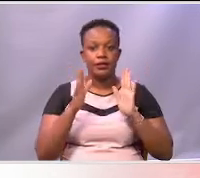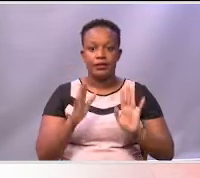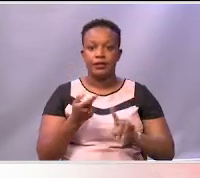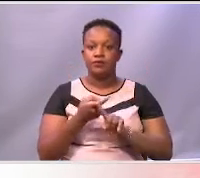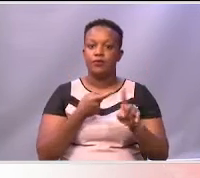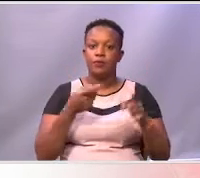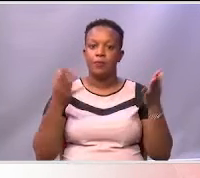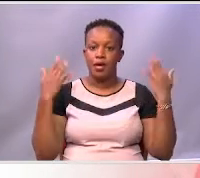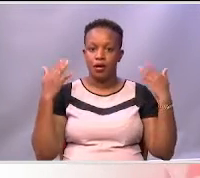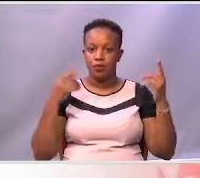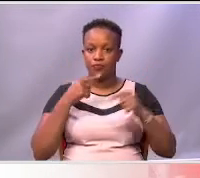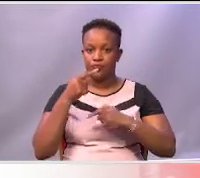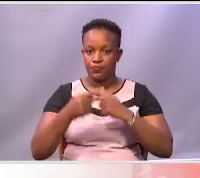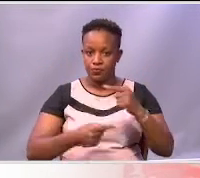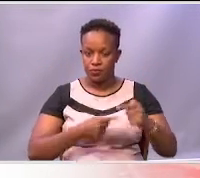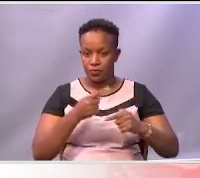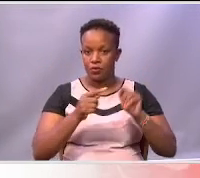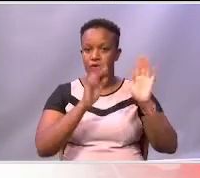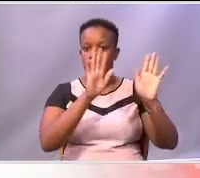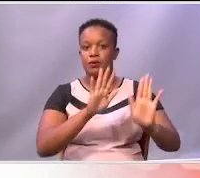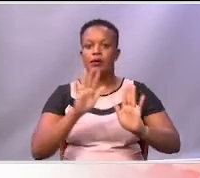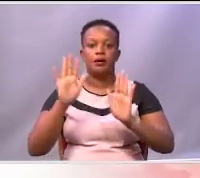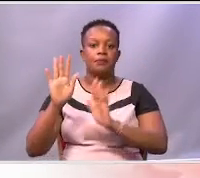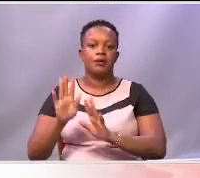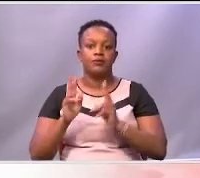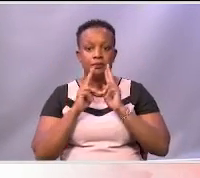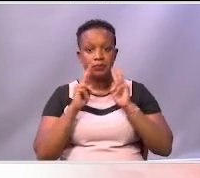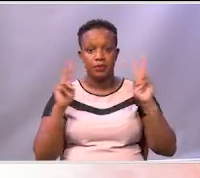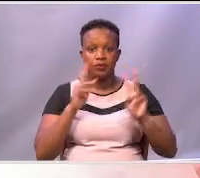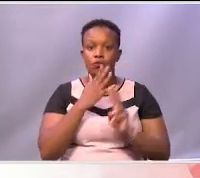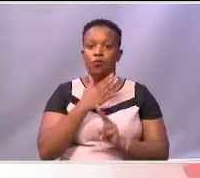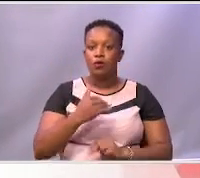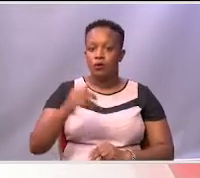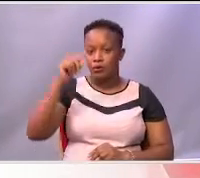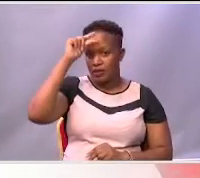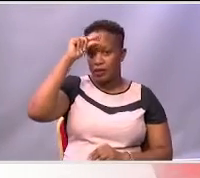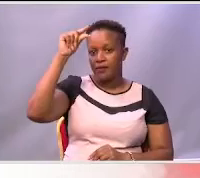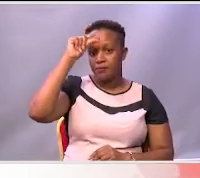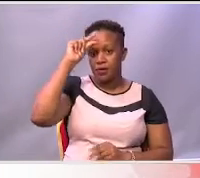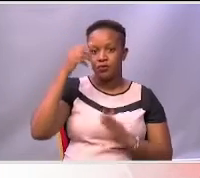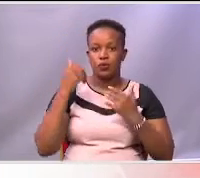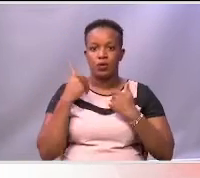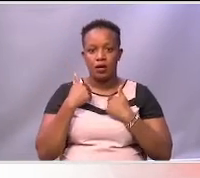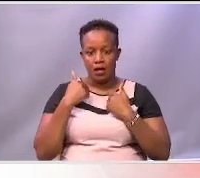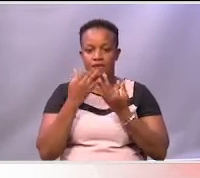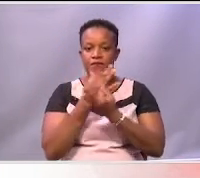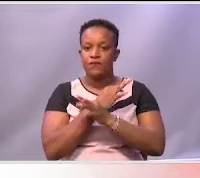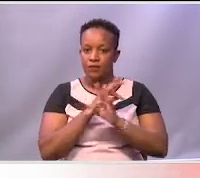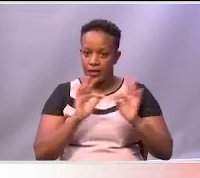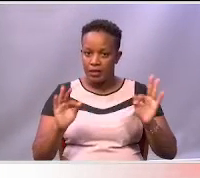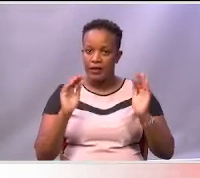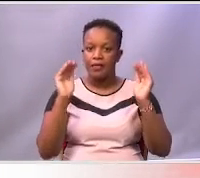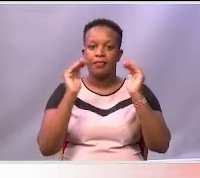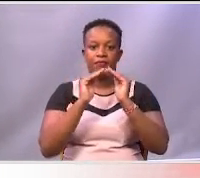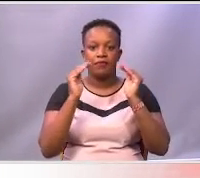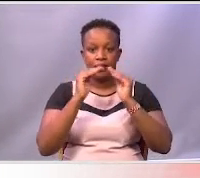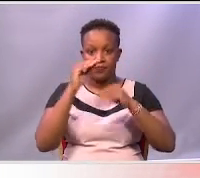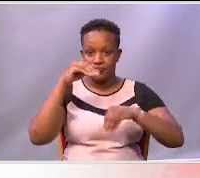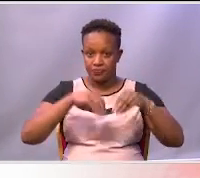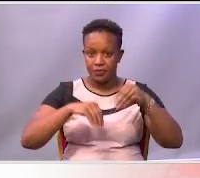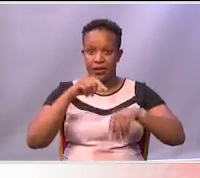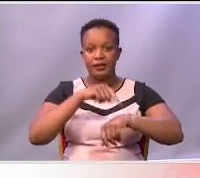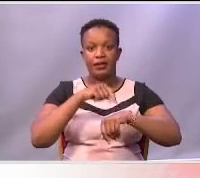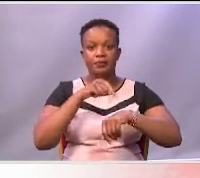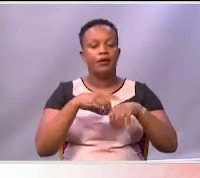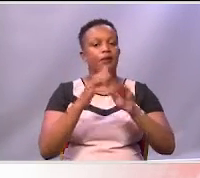Meru wameendeleza kampeni za amani, wakitaka serikali kuhakikishia uchaguzi huru na wa haki. Wakizungumza wakati wa sherehe za maombi,